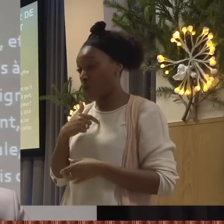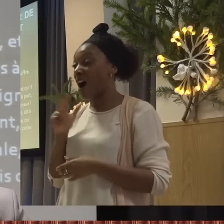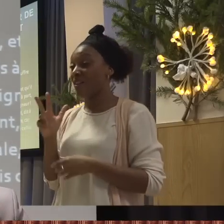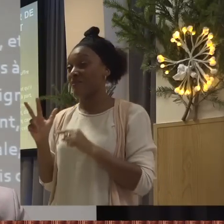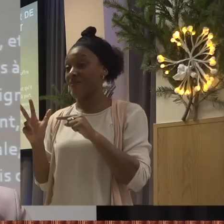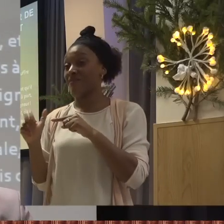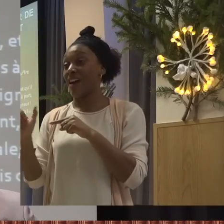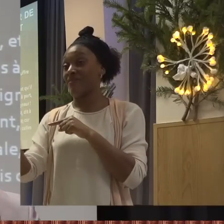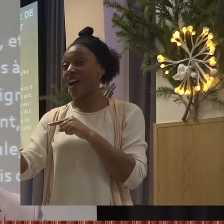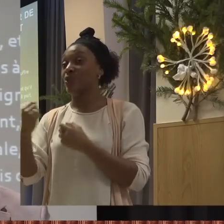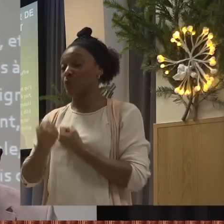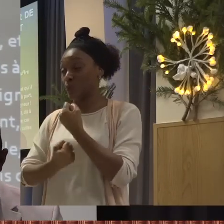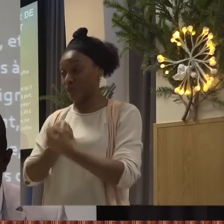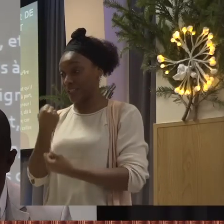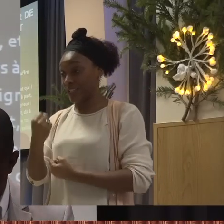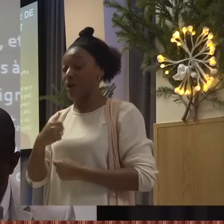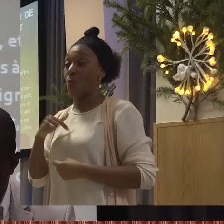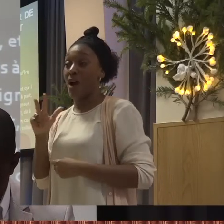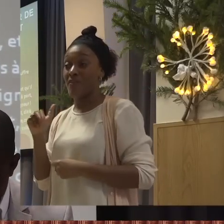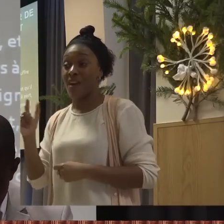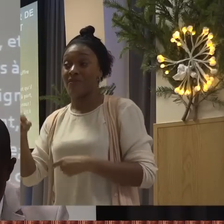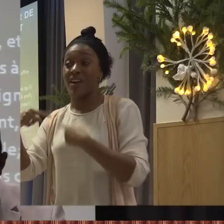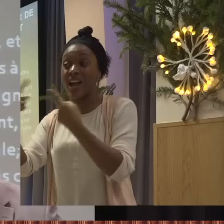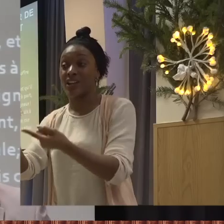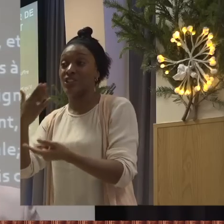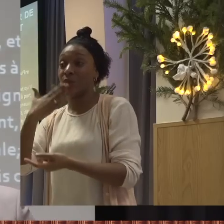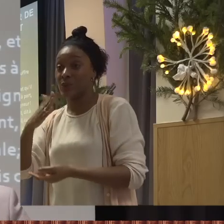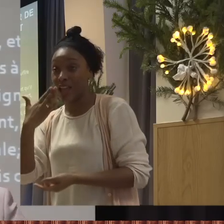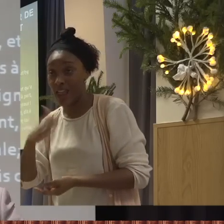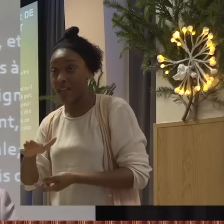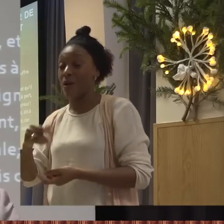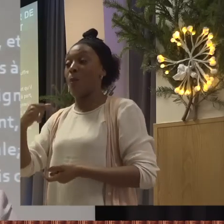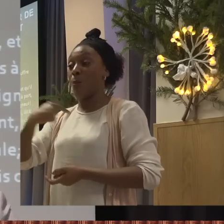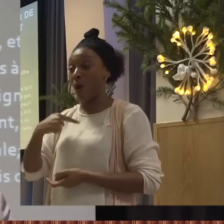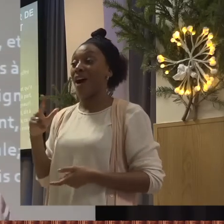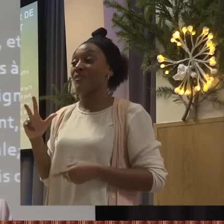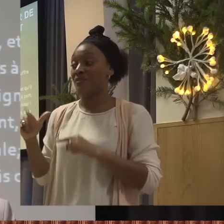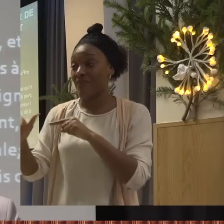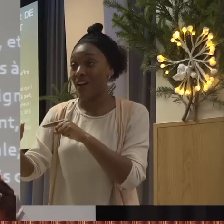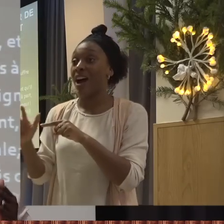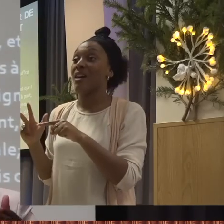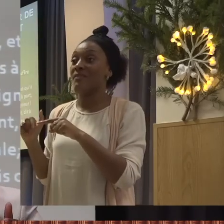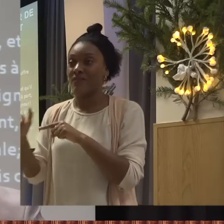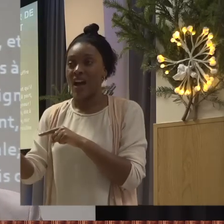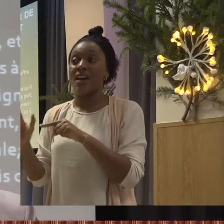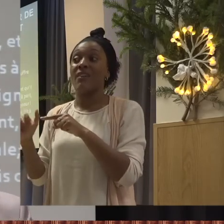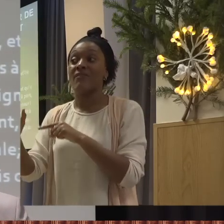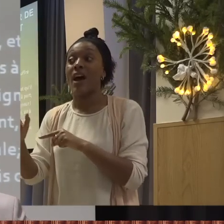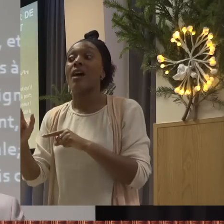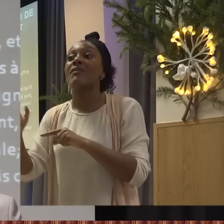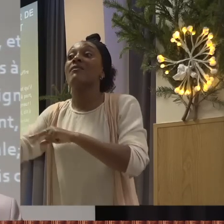beaucoup de la part des anciens, des principaux sacrificateurs et des scribes, qu'il soit mis à